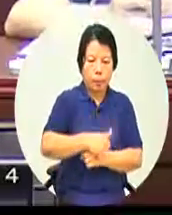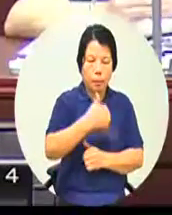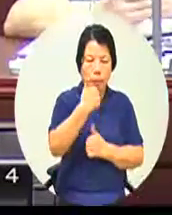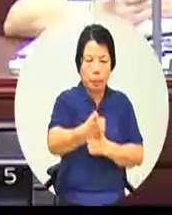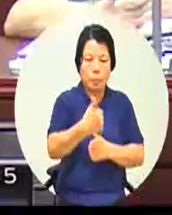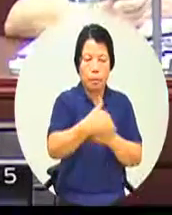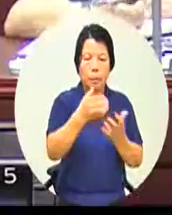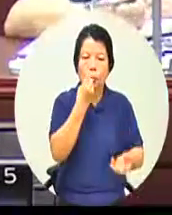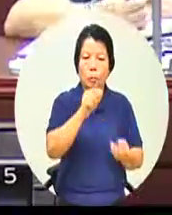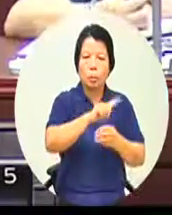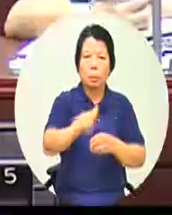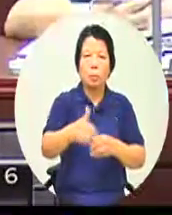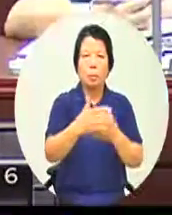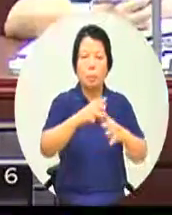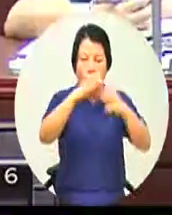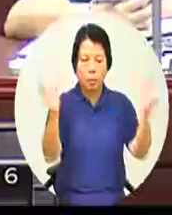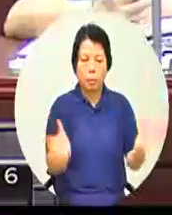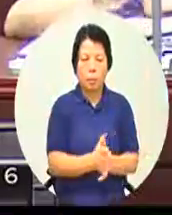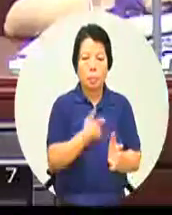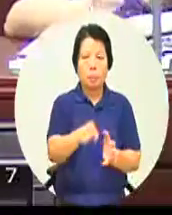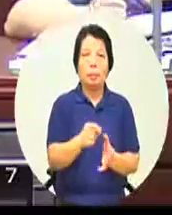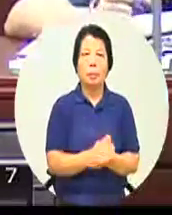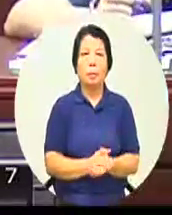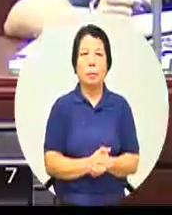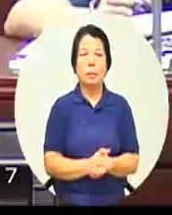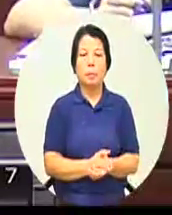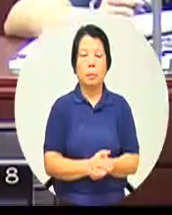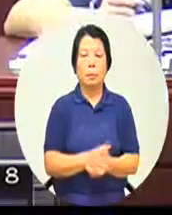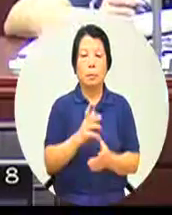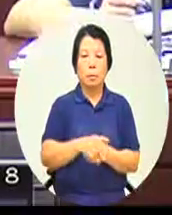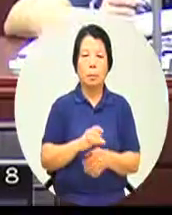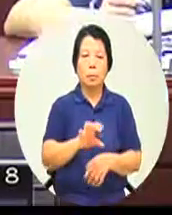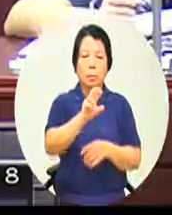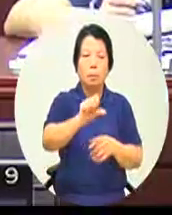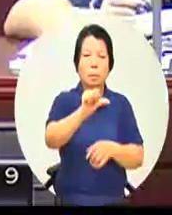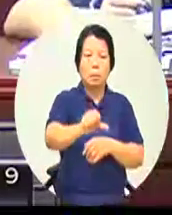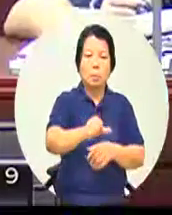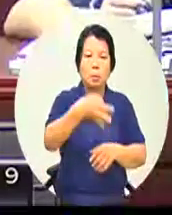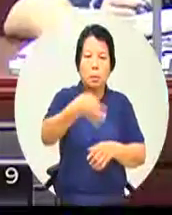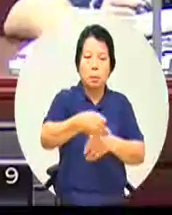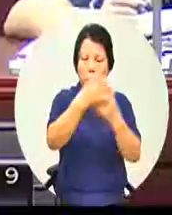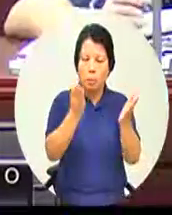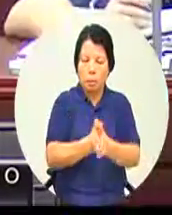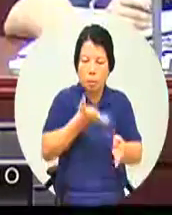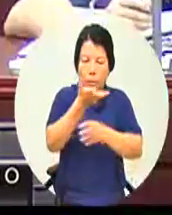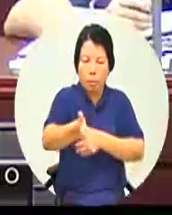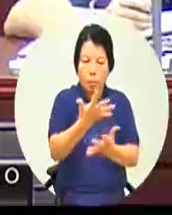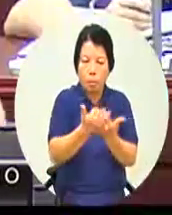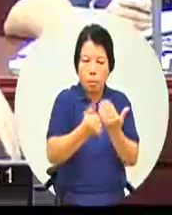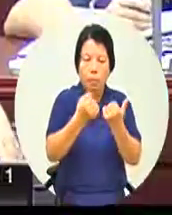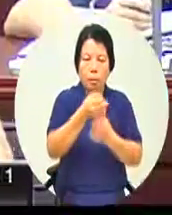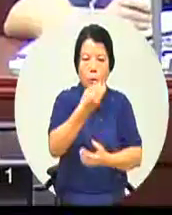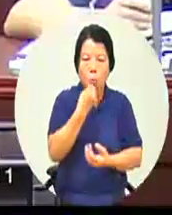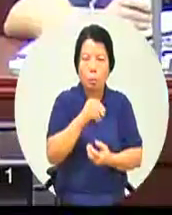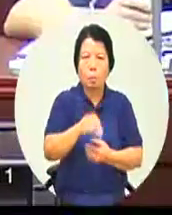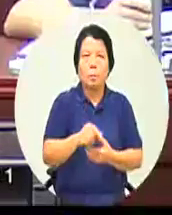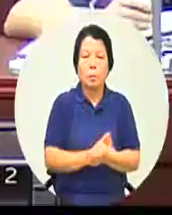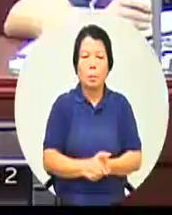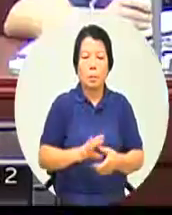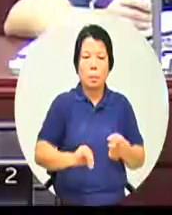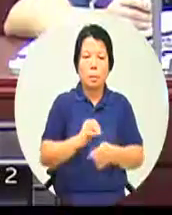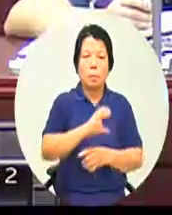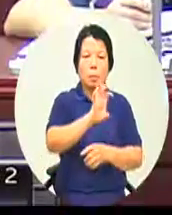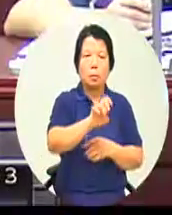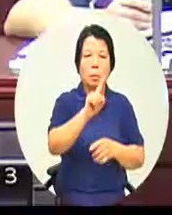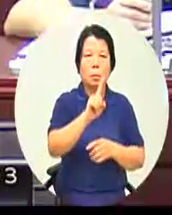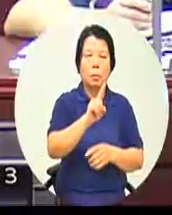食材，然后把大部分的这个75%以上的费用一定要回馈到学生身上。那有将近